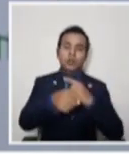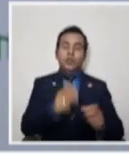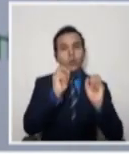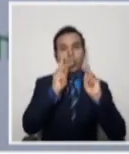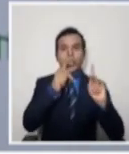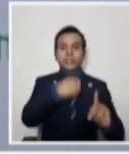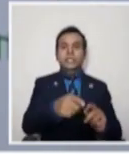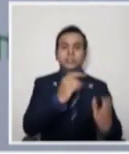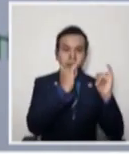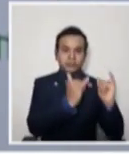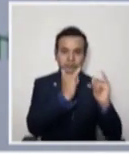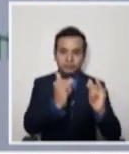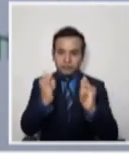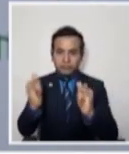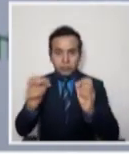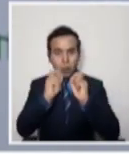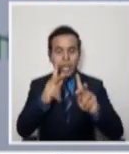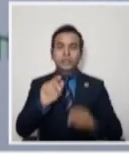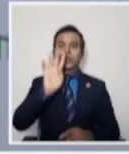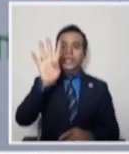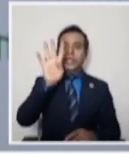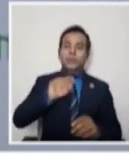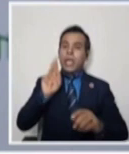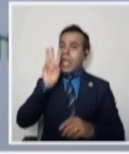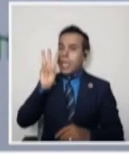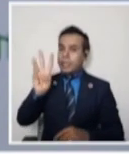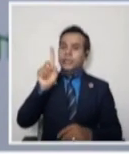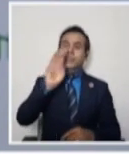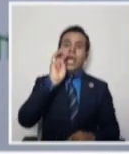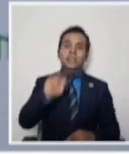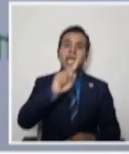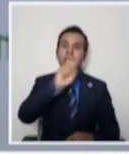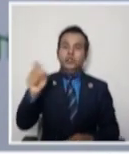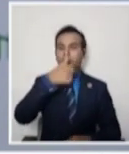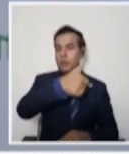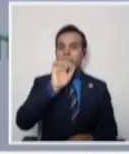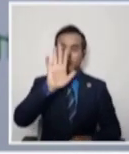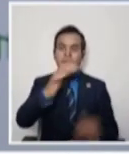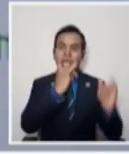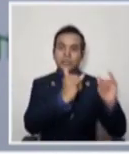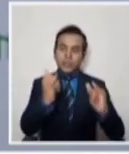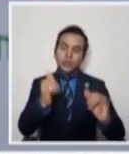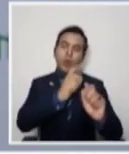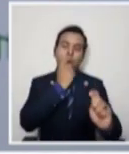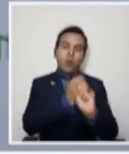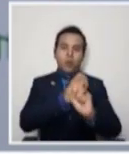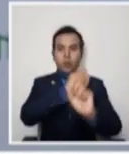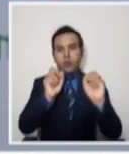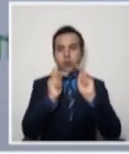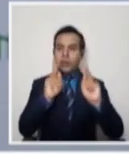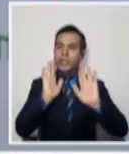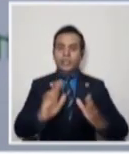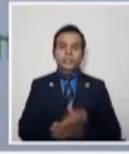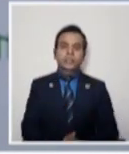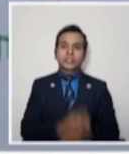31,165 জনকে। আমাদের ব্যক্তিগত সুরক্ষা সামগ্রী, যেহেতু গতকাল সাপ্তাহিক ছুটির দিন ছিল, গতকাল কেন্দ্রীয়